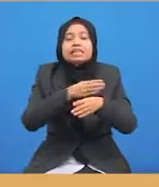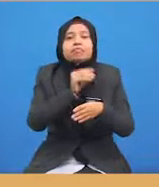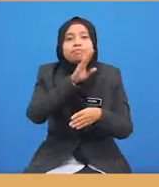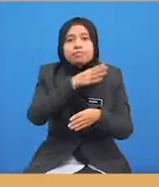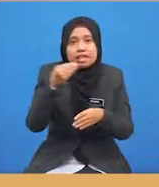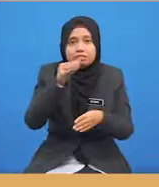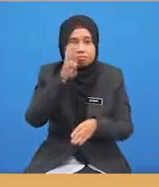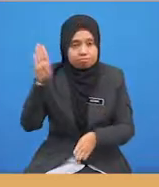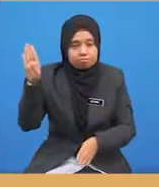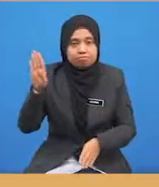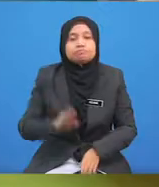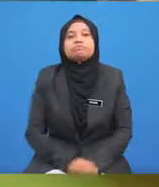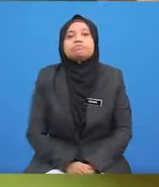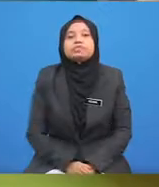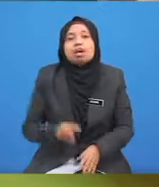pandangan Barat.